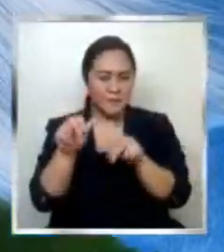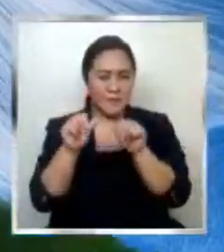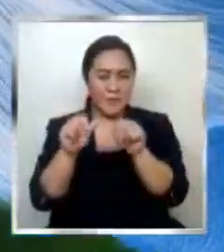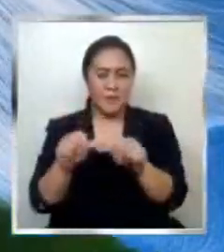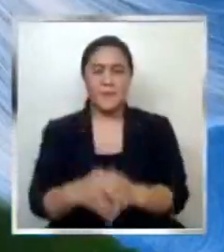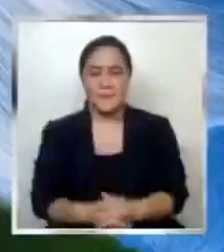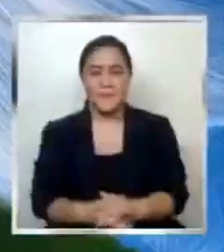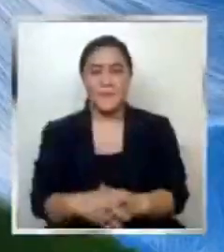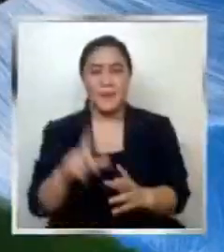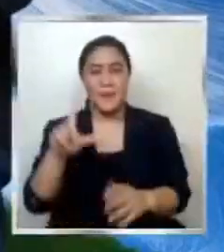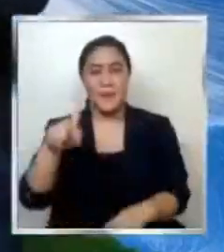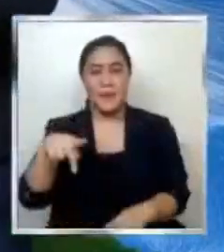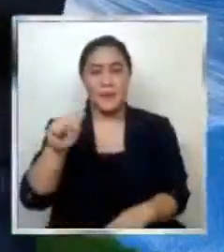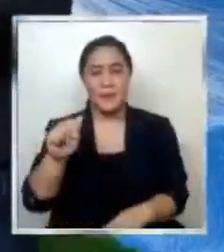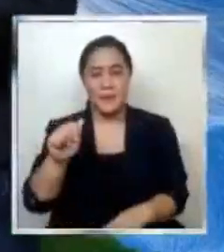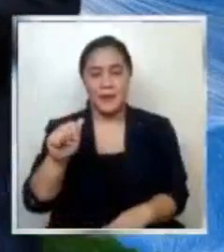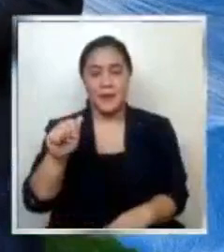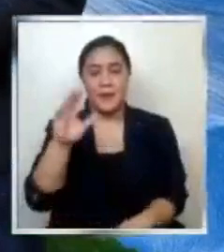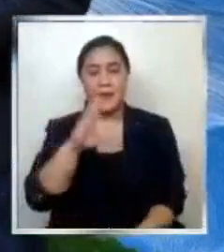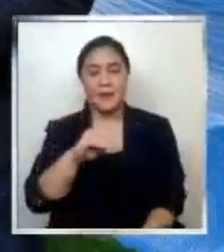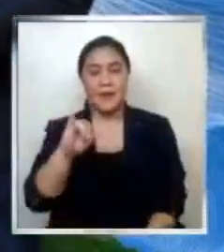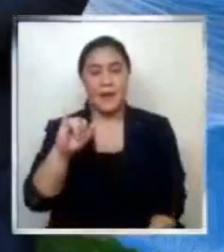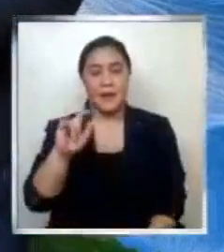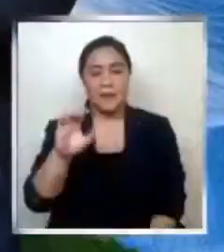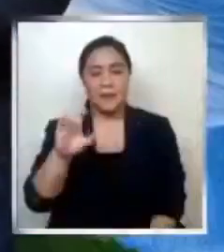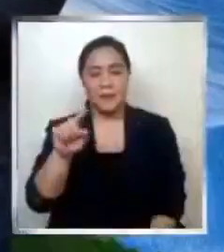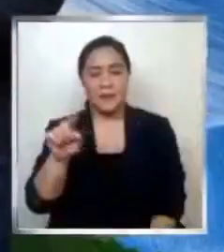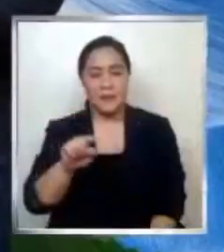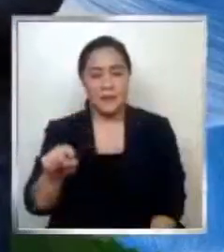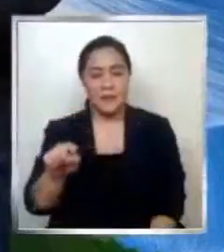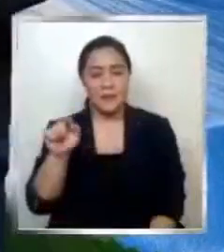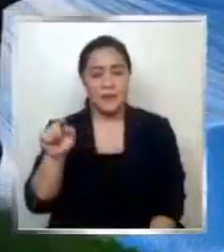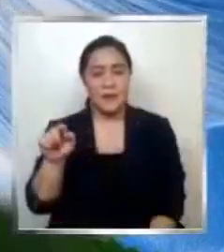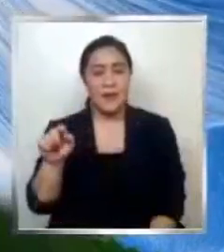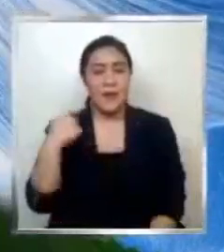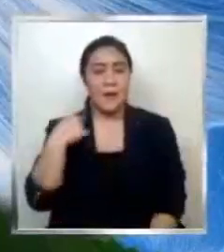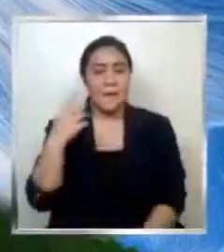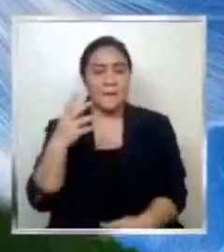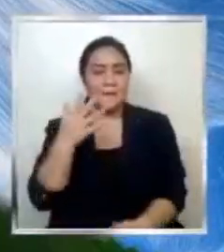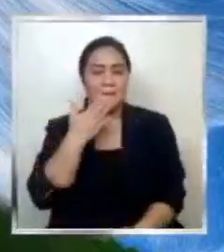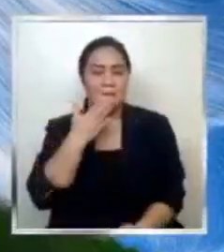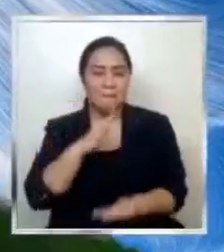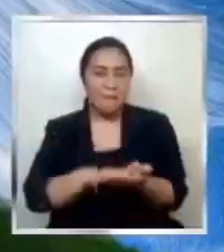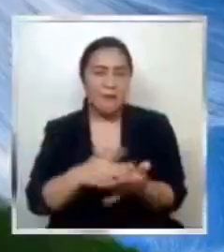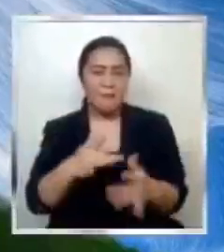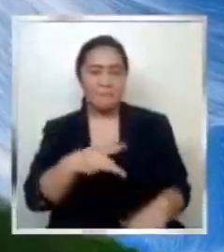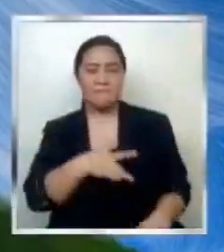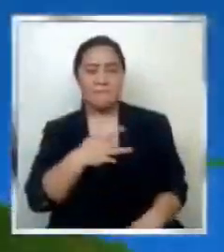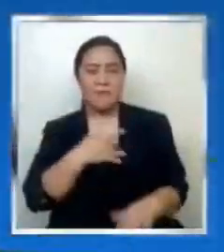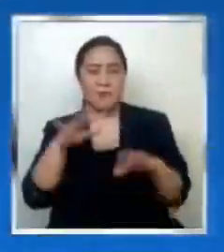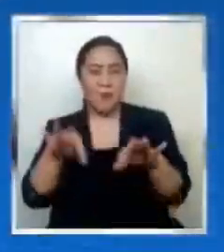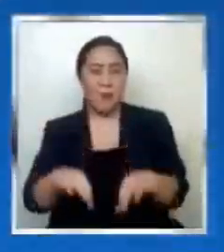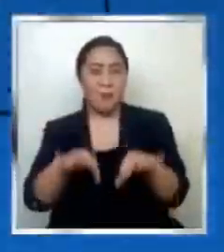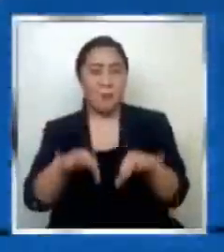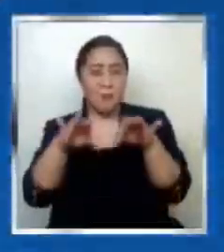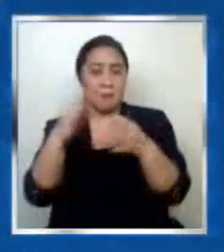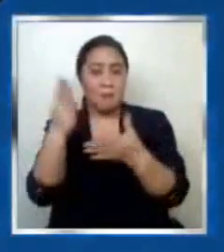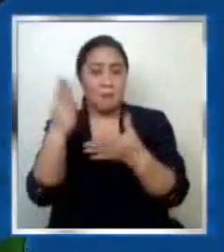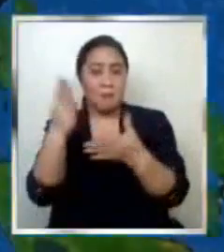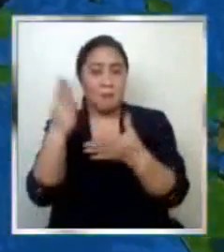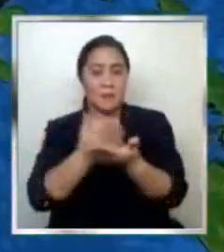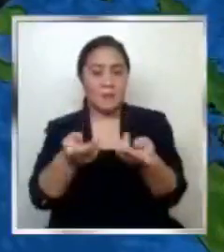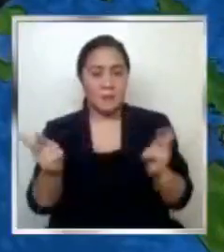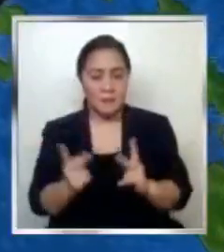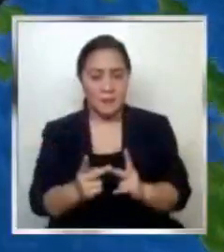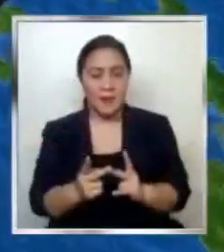at ITZZ pa rin ang nagdadala ng masamang panahon sa bansa at nagpabaha pa sa ilang lugar. Sa La Libertad,